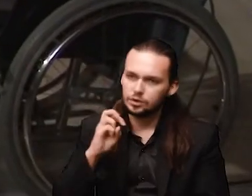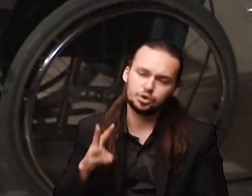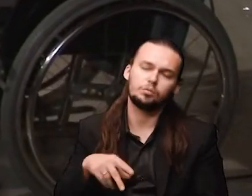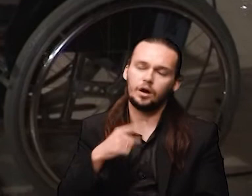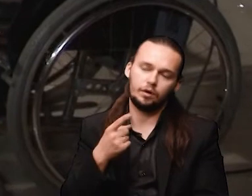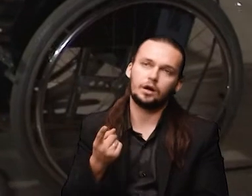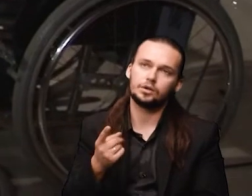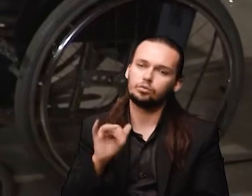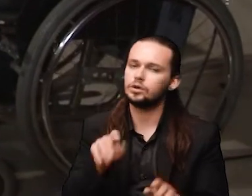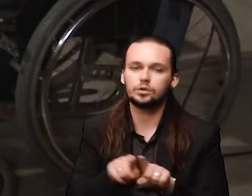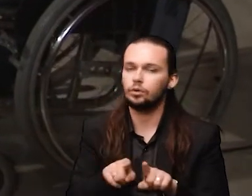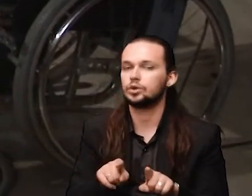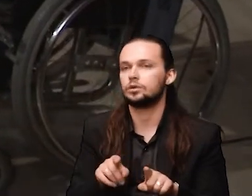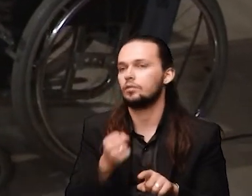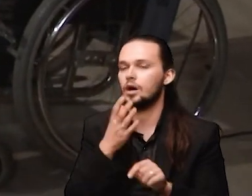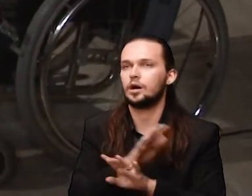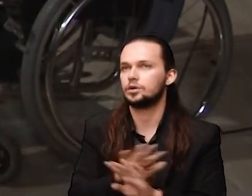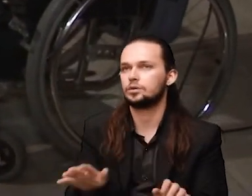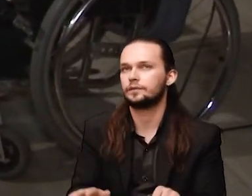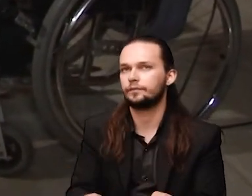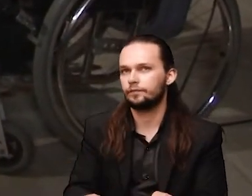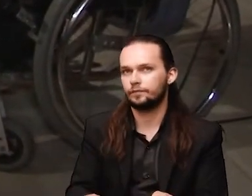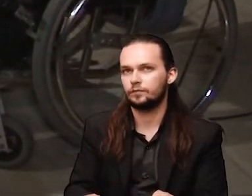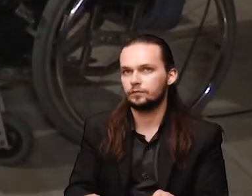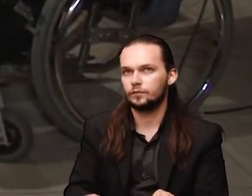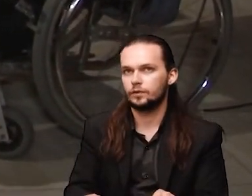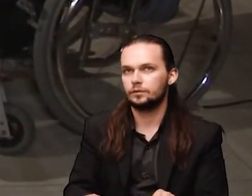только вот у нас так все. У них тоже не очень хорошо. Да, трудно